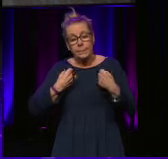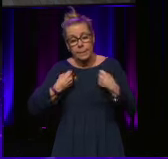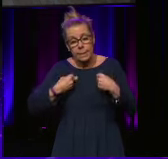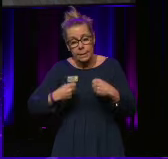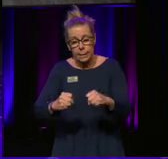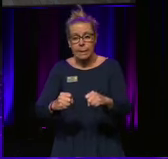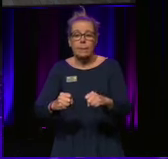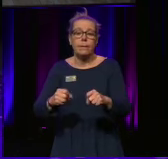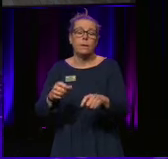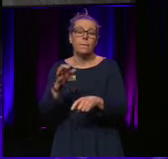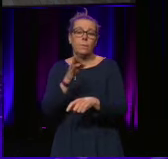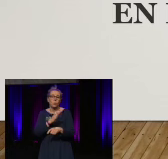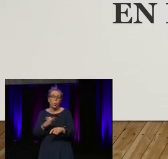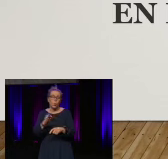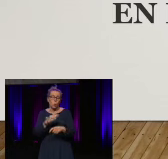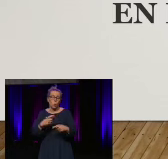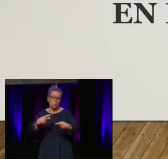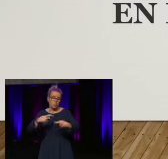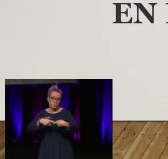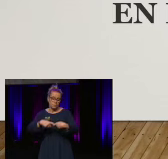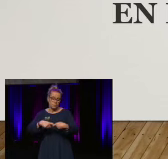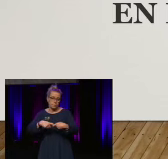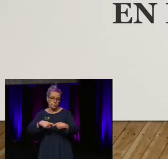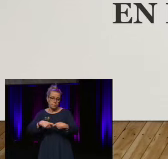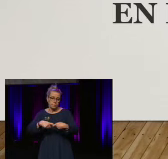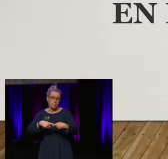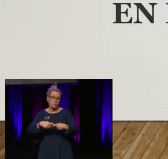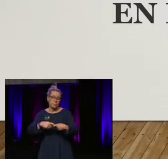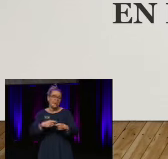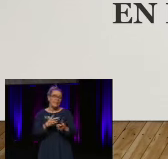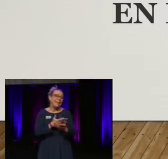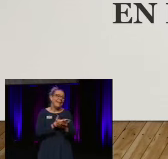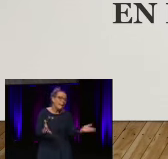frågor angående icke-svenskar,